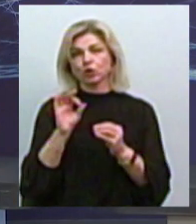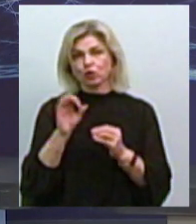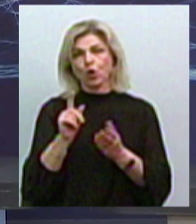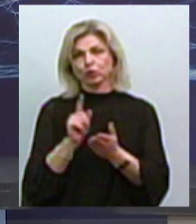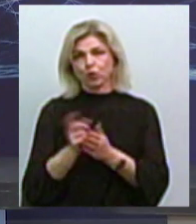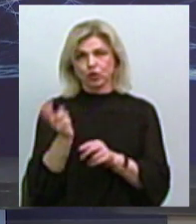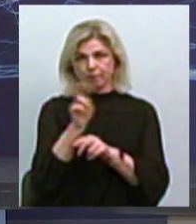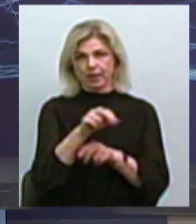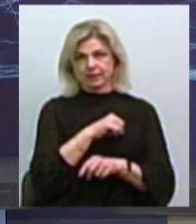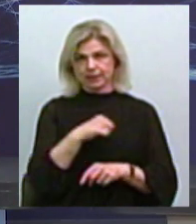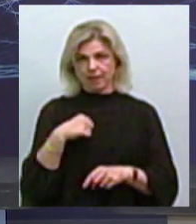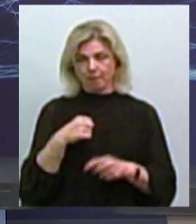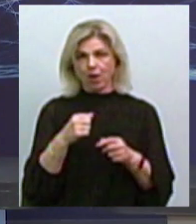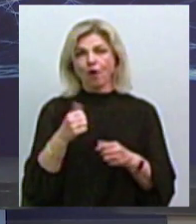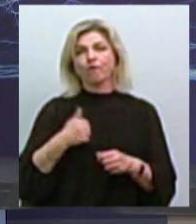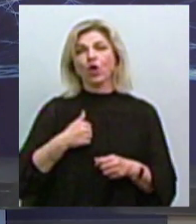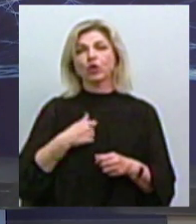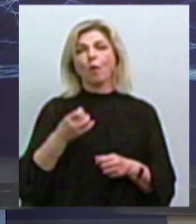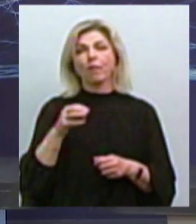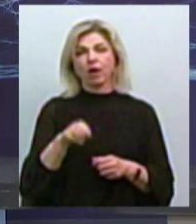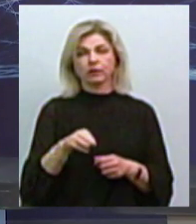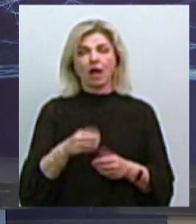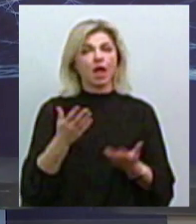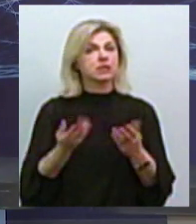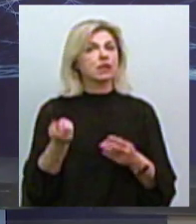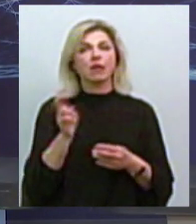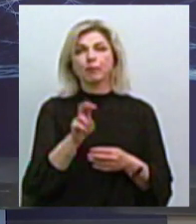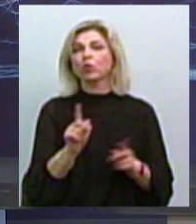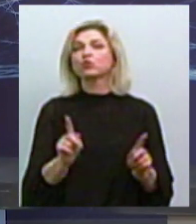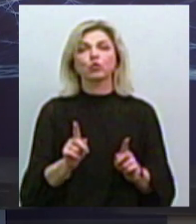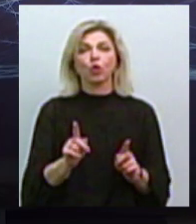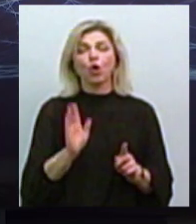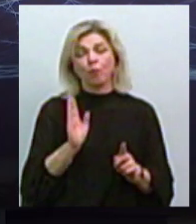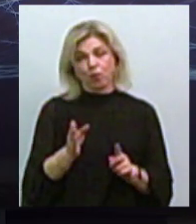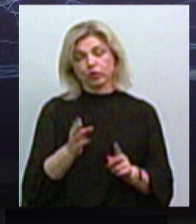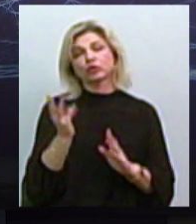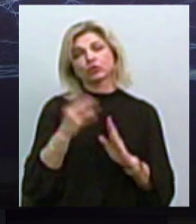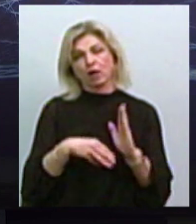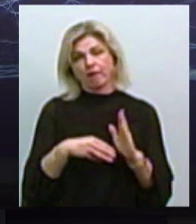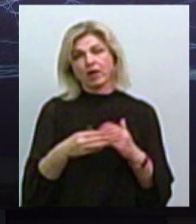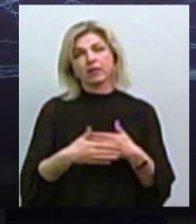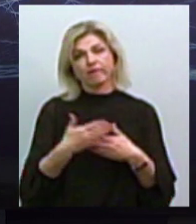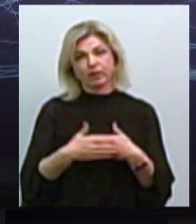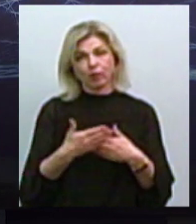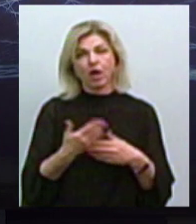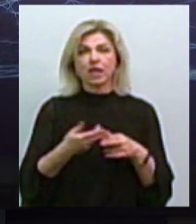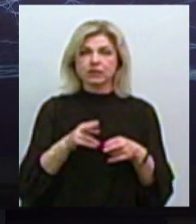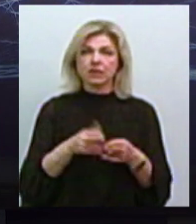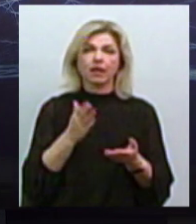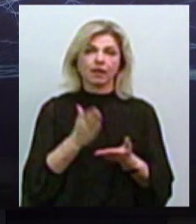комісаріат. А якщо він не прибуде, що тоді? Тоді він буде притягнути до адміністративної відповідальності. Це є вже,